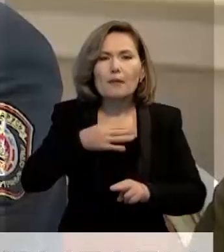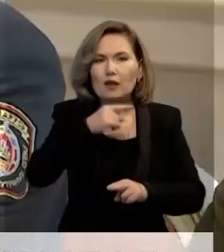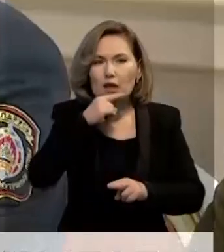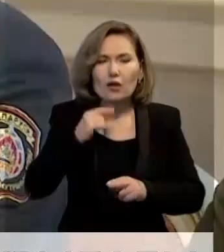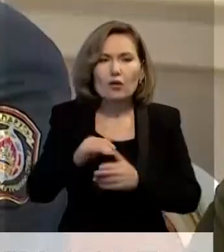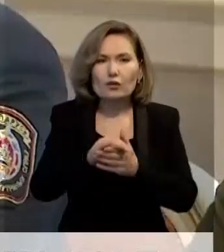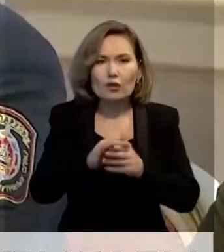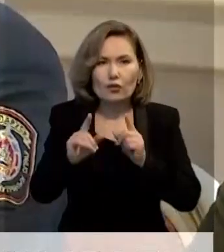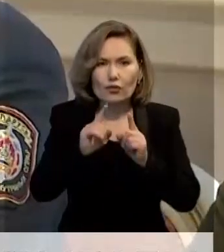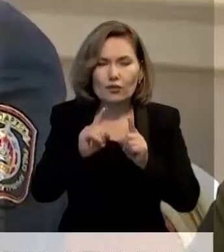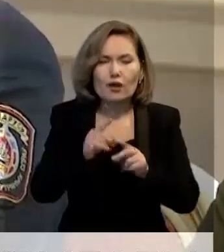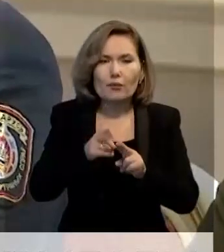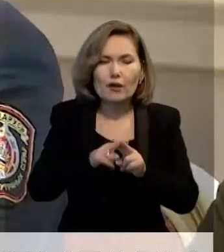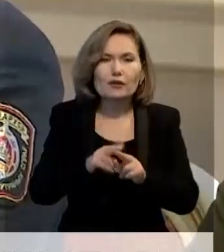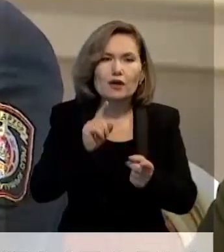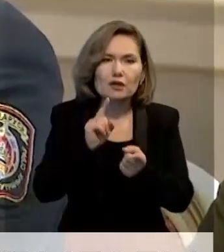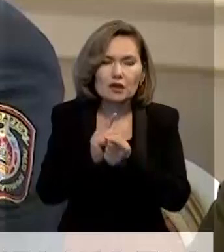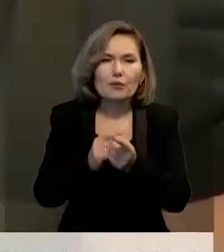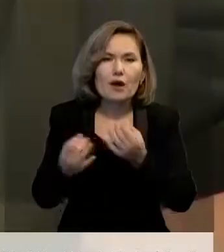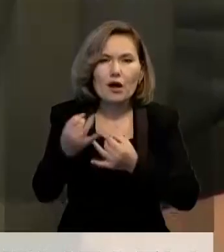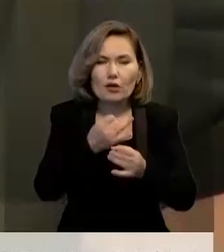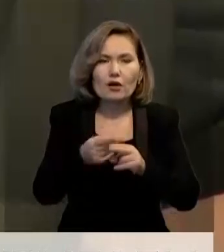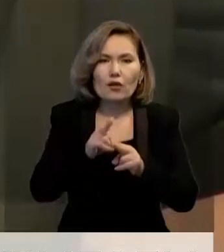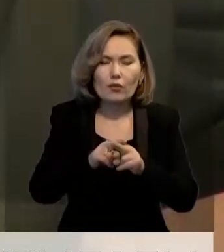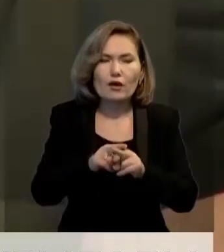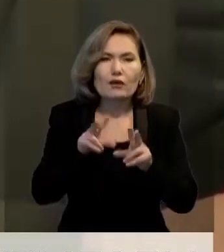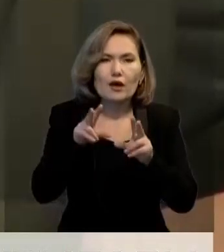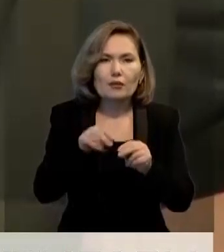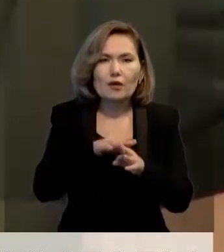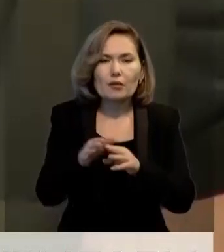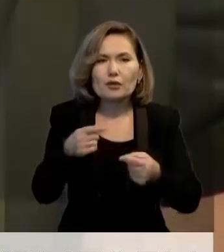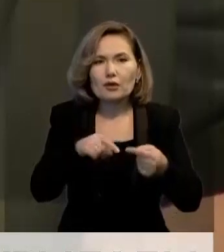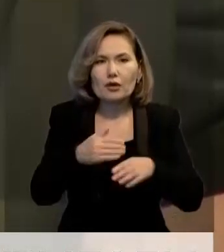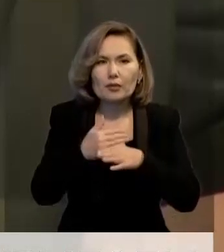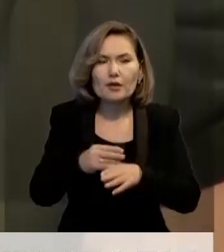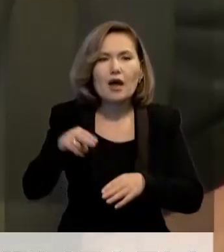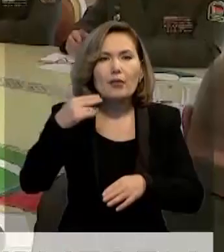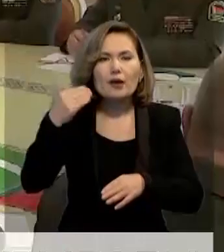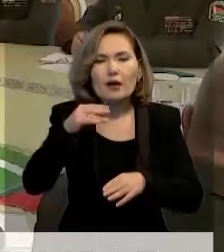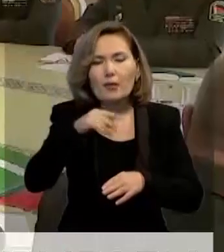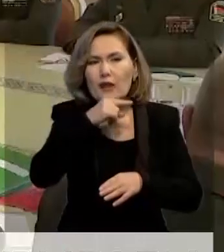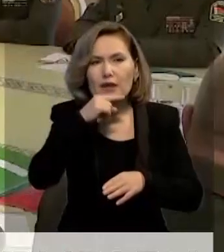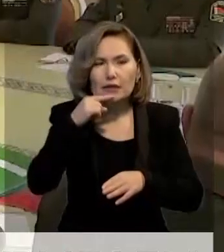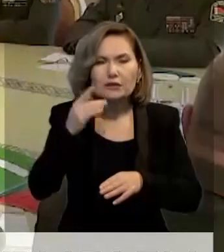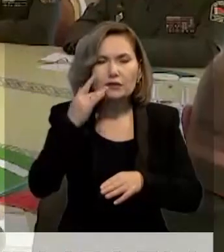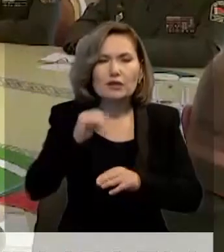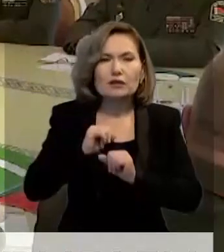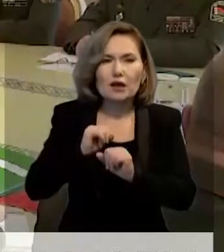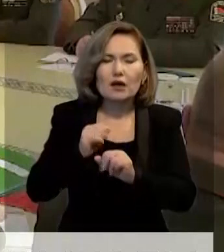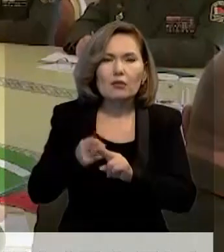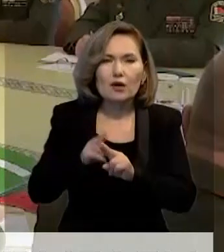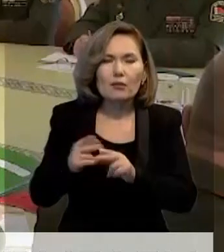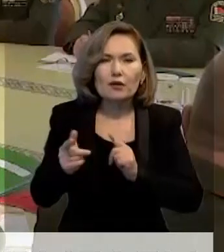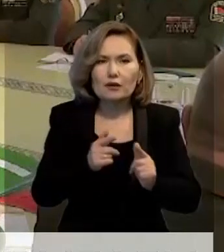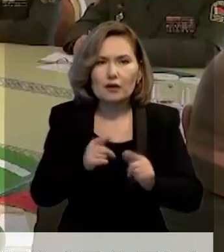бейресми саммитінен кейін Путинмен жеке кездесу кезінде жасалды. Беларусь президенті мемлекеттің қауіпсіздігін нығайту үшін шұғыл шаралар